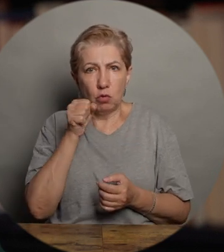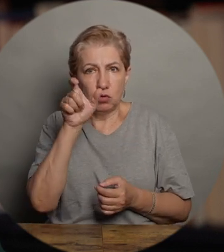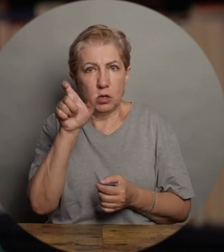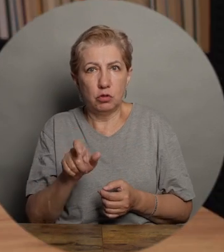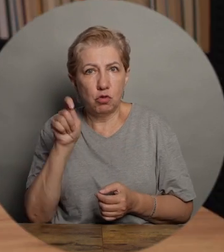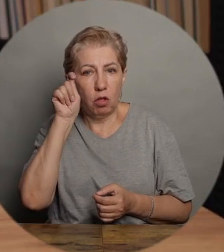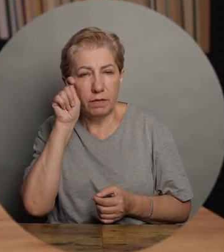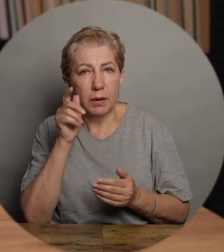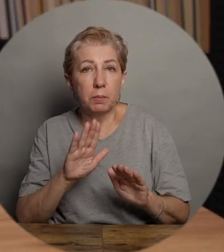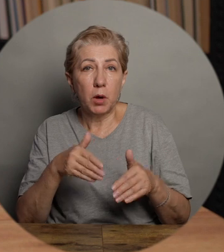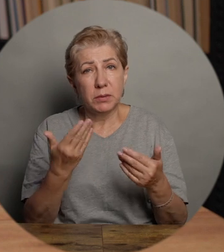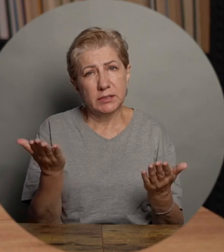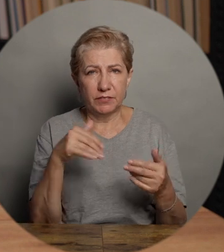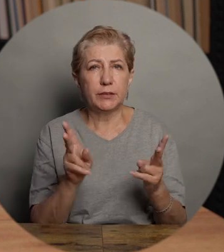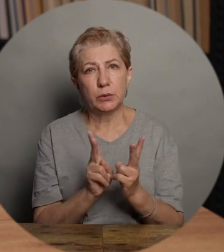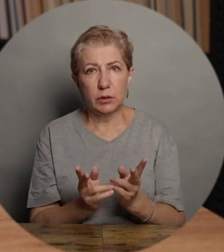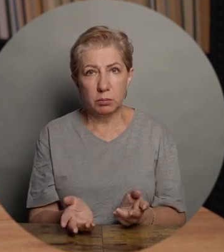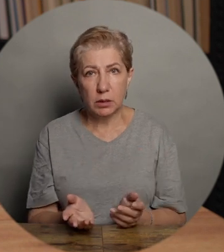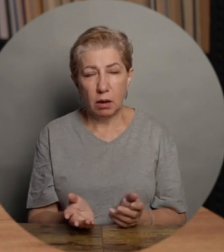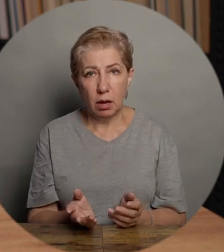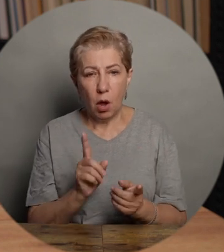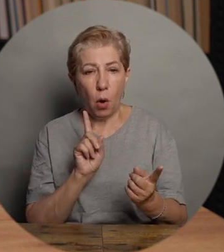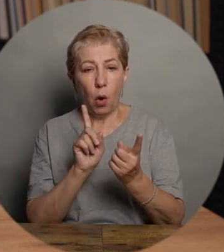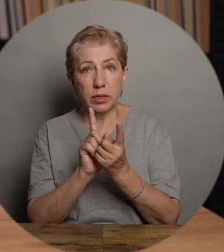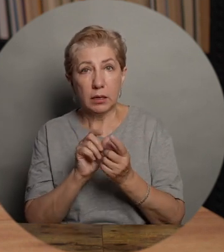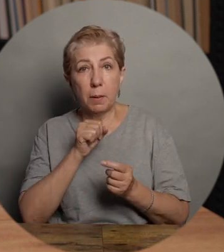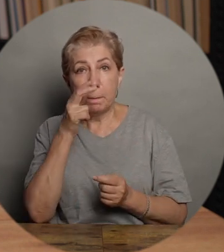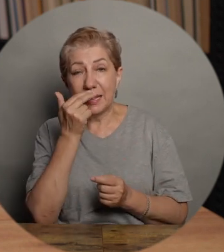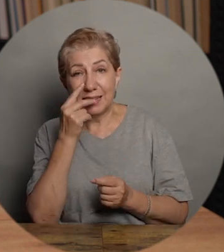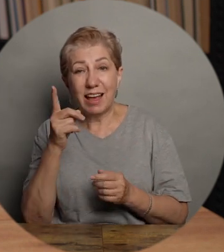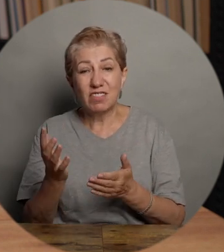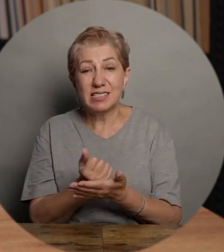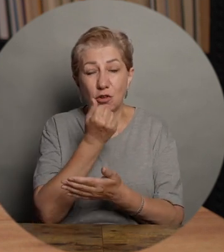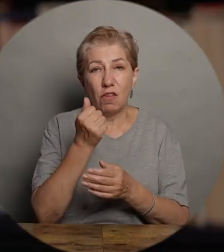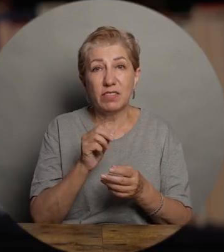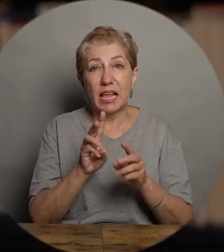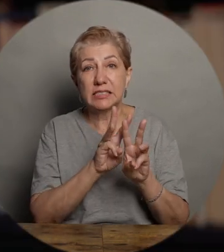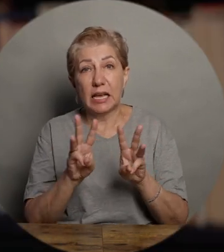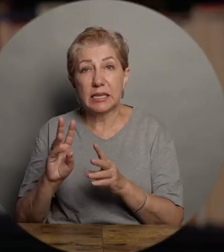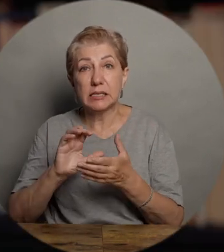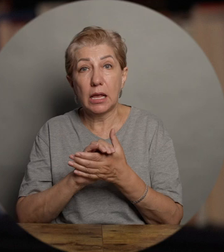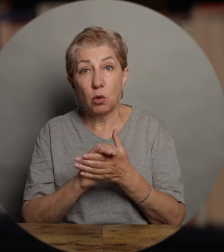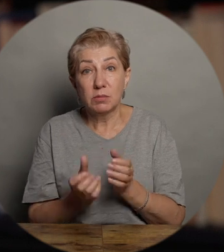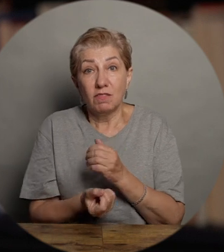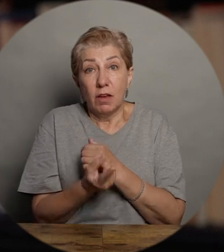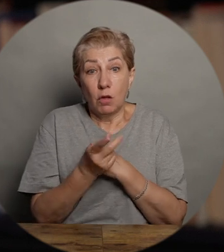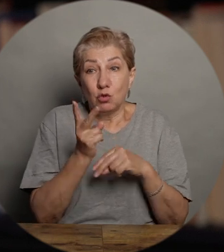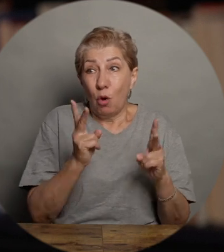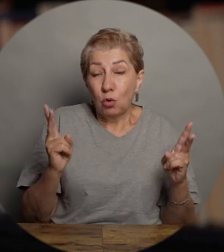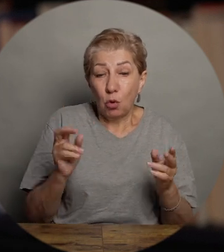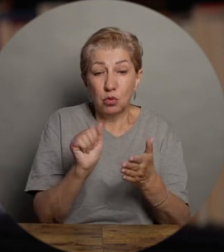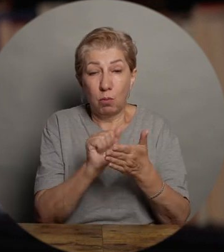чоловіка з пропозицією зустрітися контакти підлітка він знайшов на сайті знайомств Як виявилося хтось